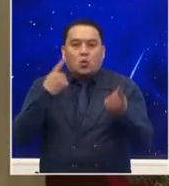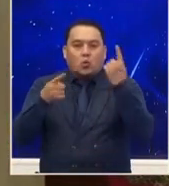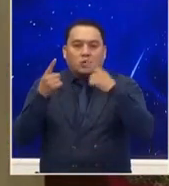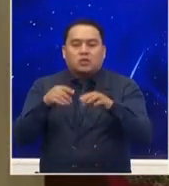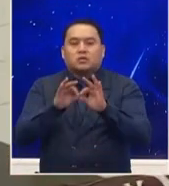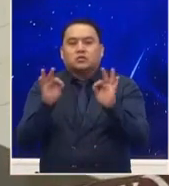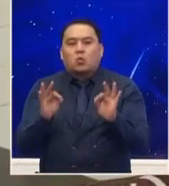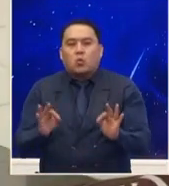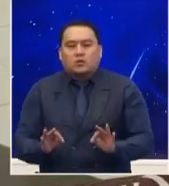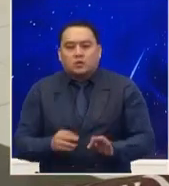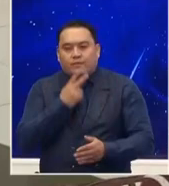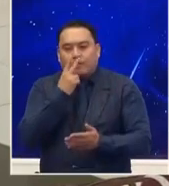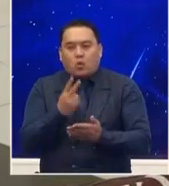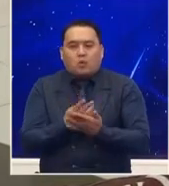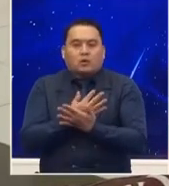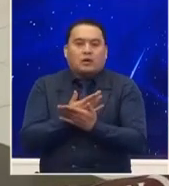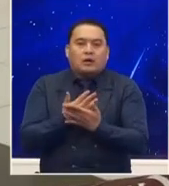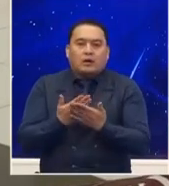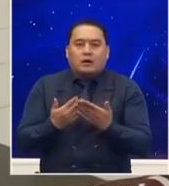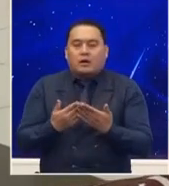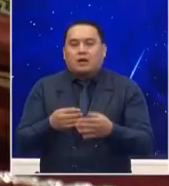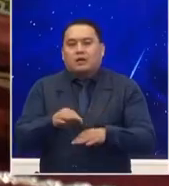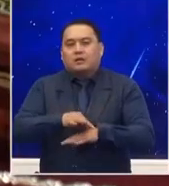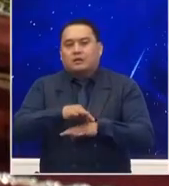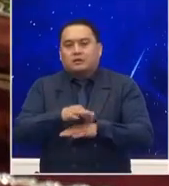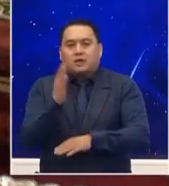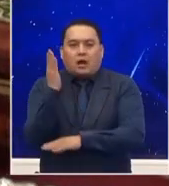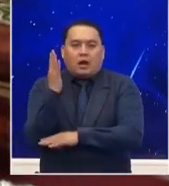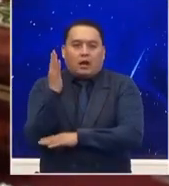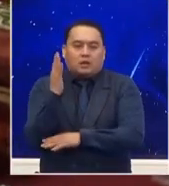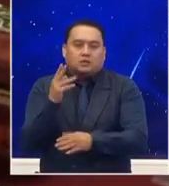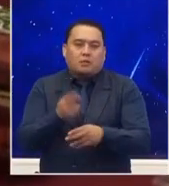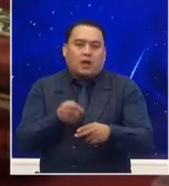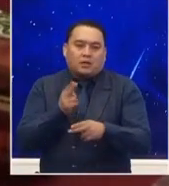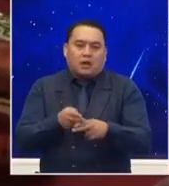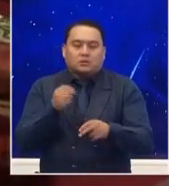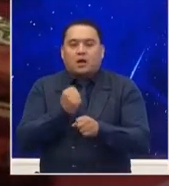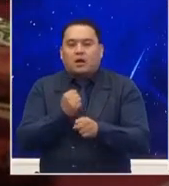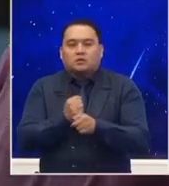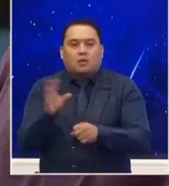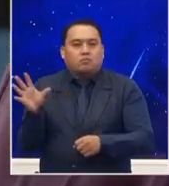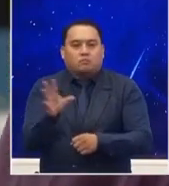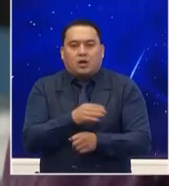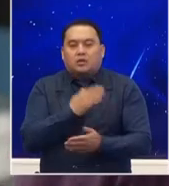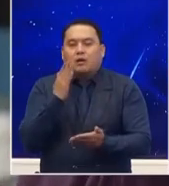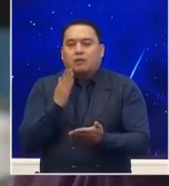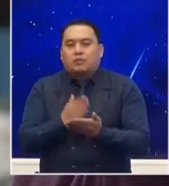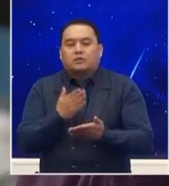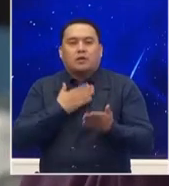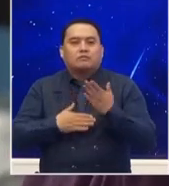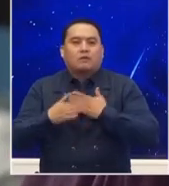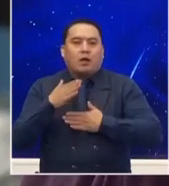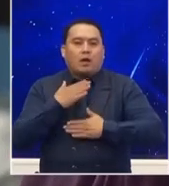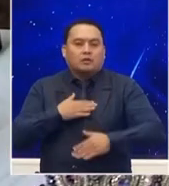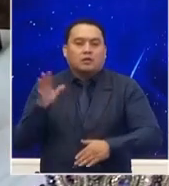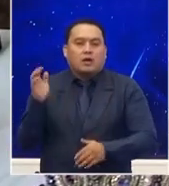достық үйінде, көрмеде зергерлік бұйымдар, киізден, ағаштан және металдан жасалған заттардың барлығы бар. Қарасаң көз қызығады.